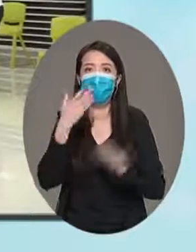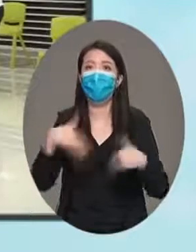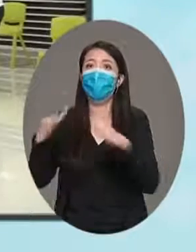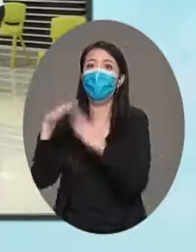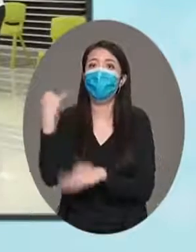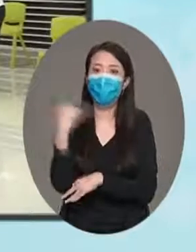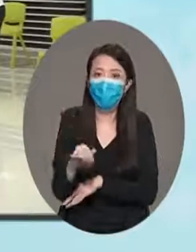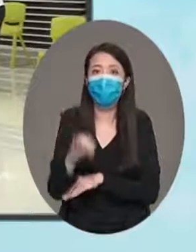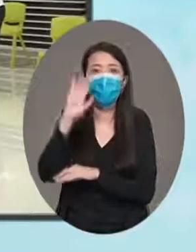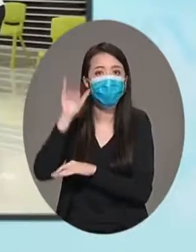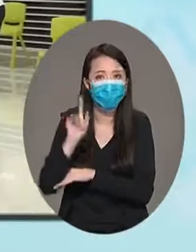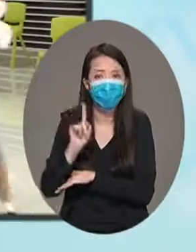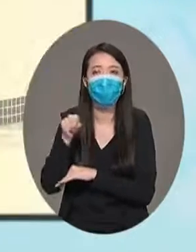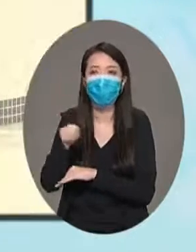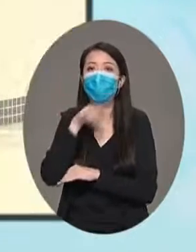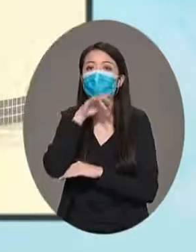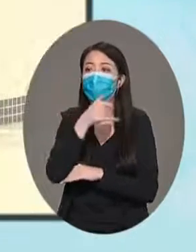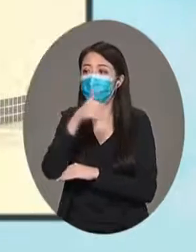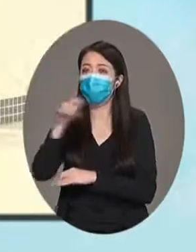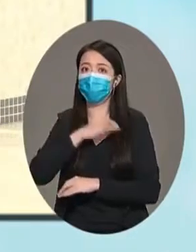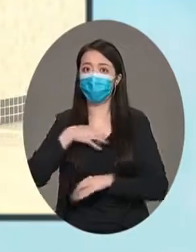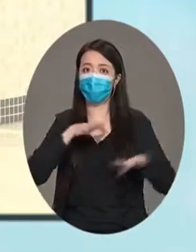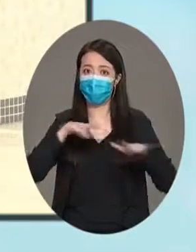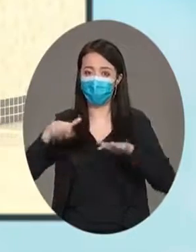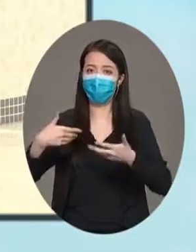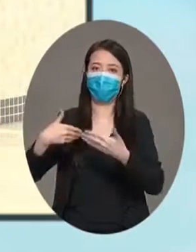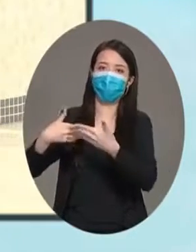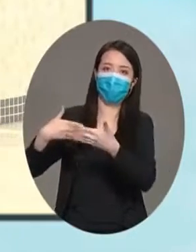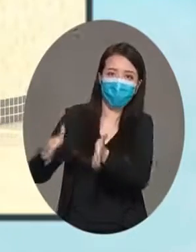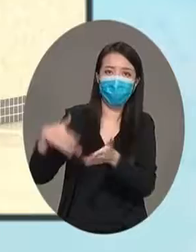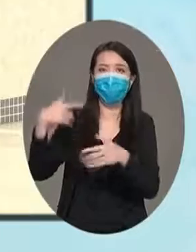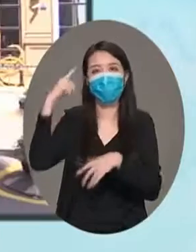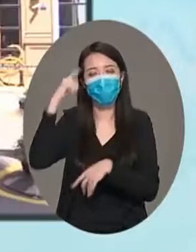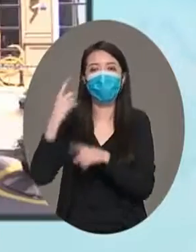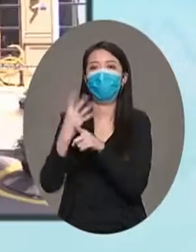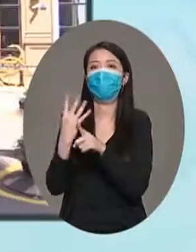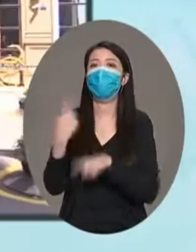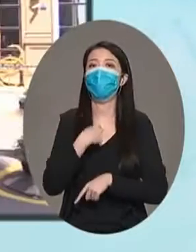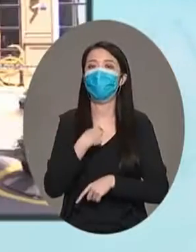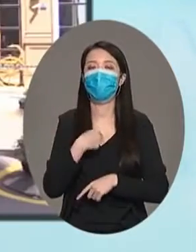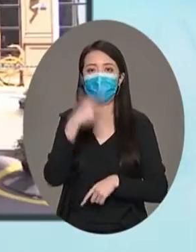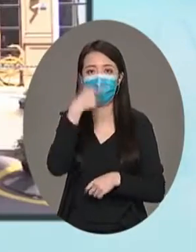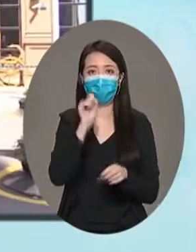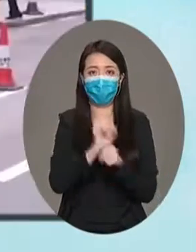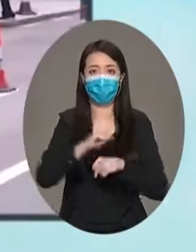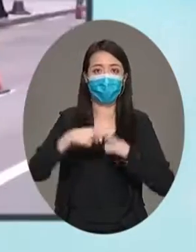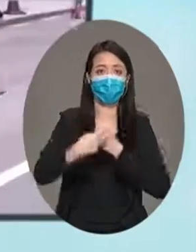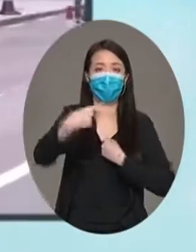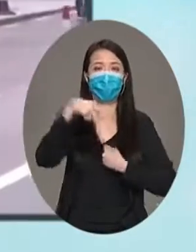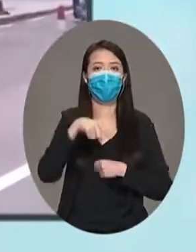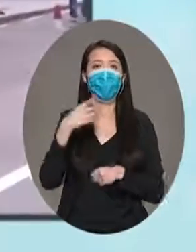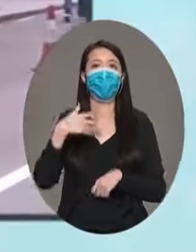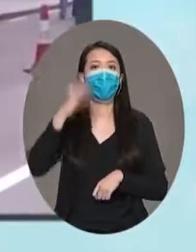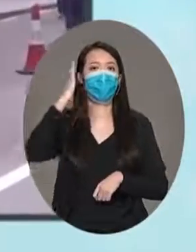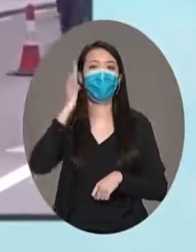有家歸不得，因為如果翻珠海就要隔離檢疫14日。新增的第一宗確診患